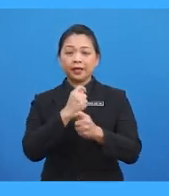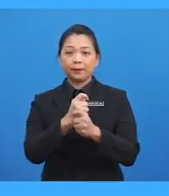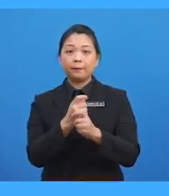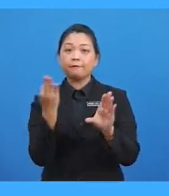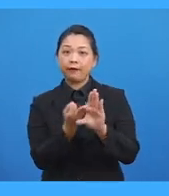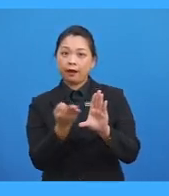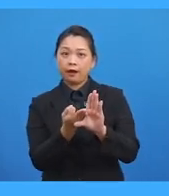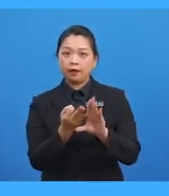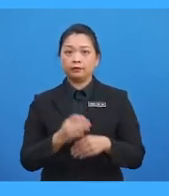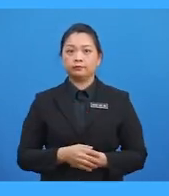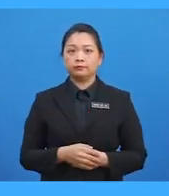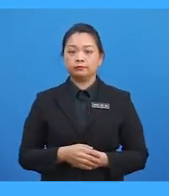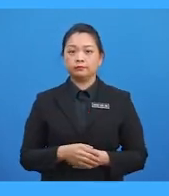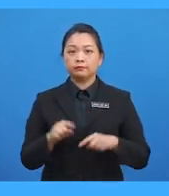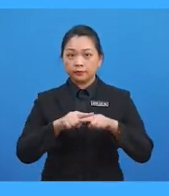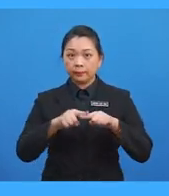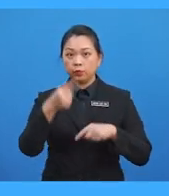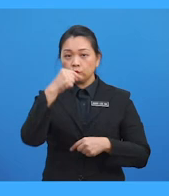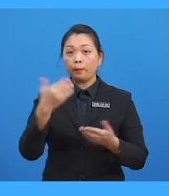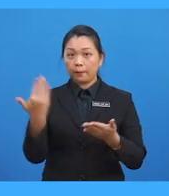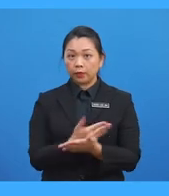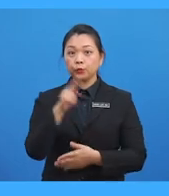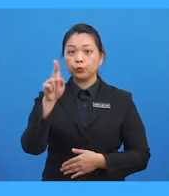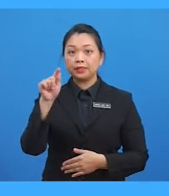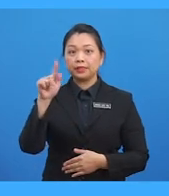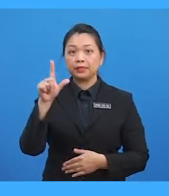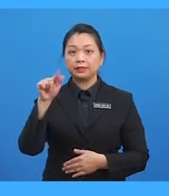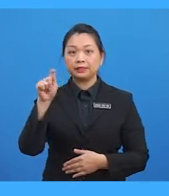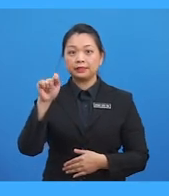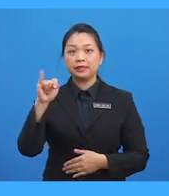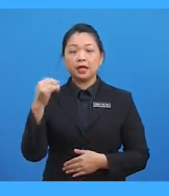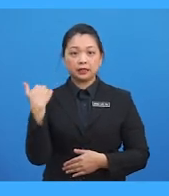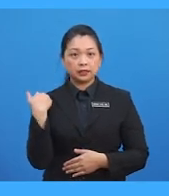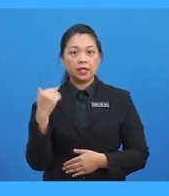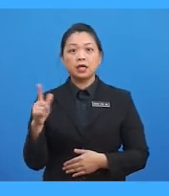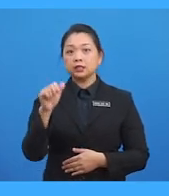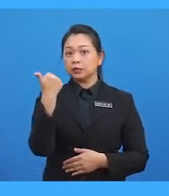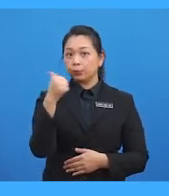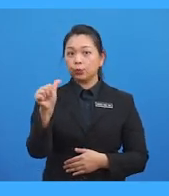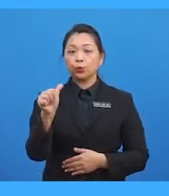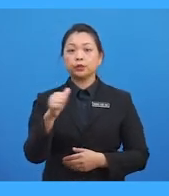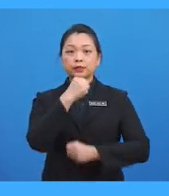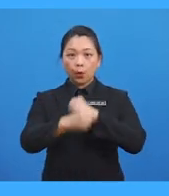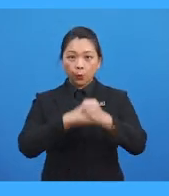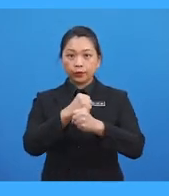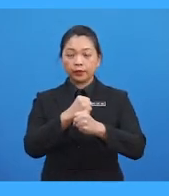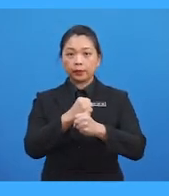ia mengambil masa 10 tahun daripada tarikh pemfailan. Ia juga boleh dilanjutkan